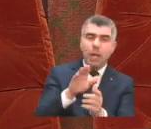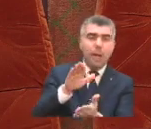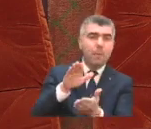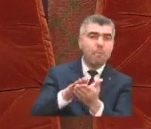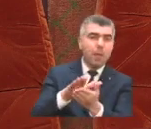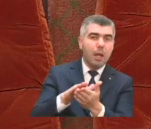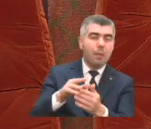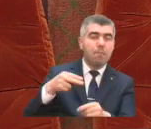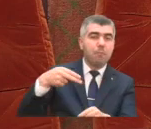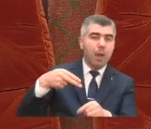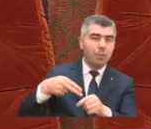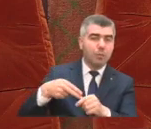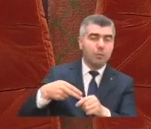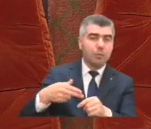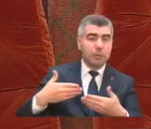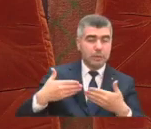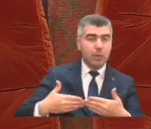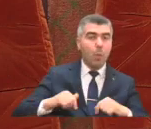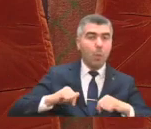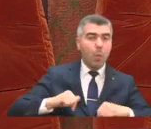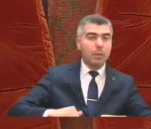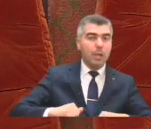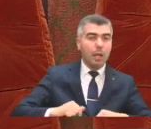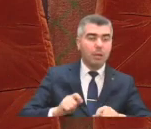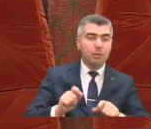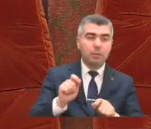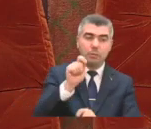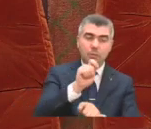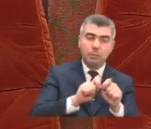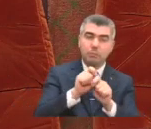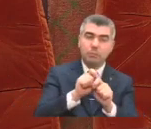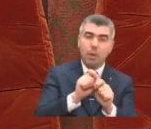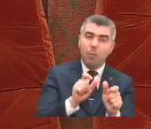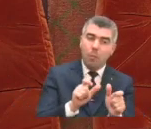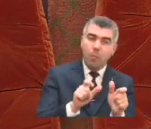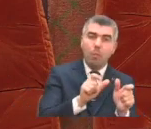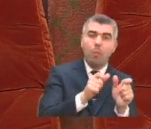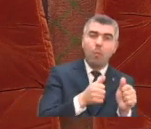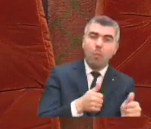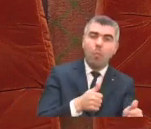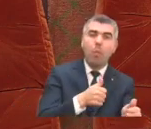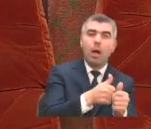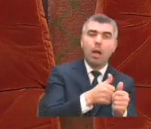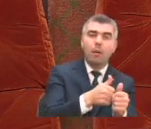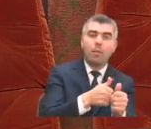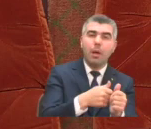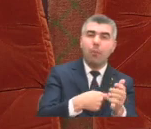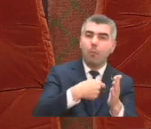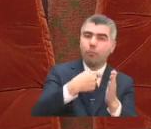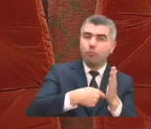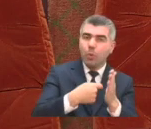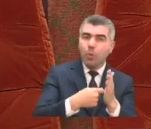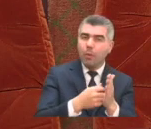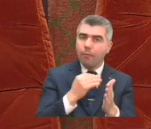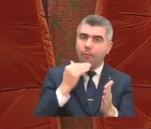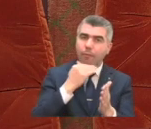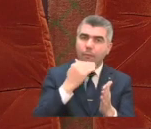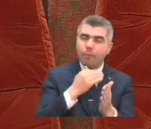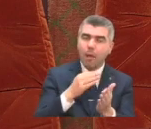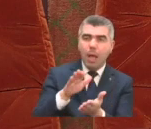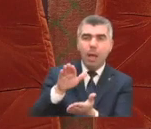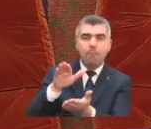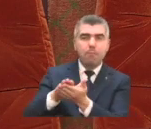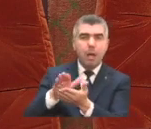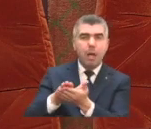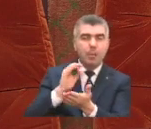كتعرفوا كتعمل هذه الوزارة على مواكبة القطاع وعلى تسريع كل المشاريع اللي هي متعلقة بالقدرات التخزينية